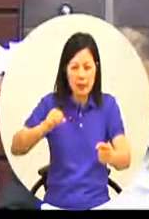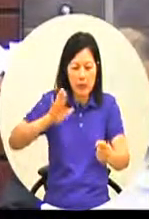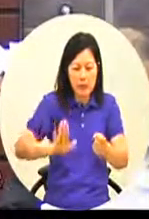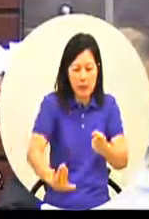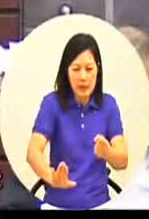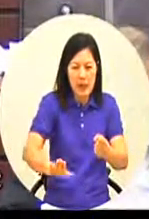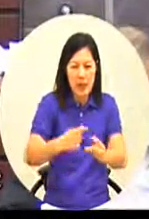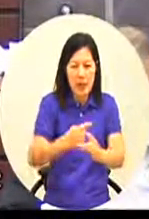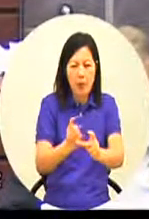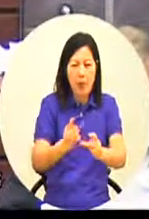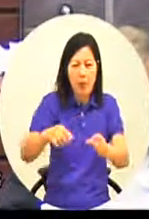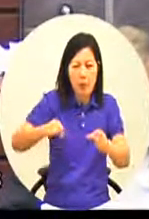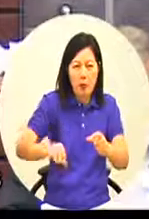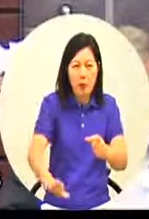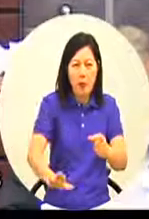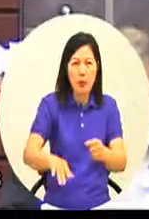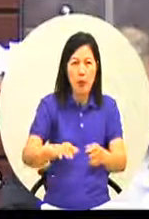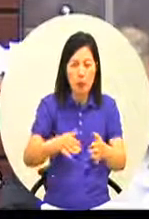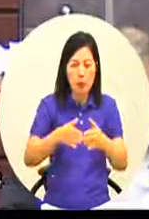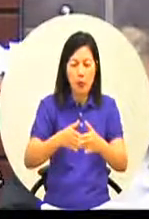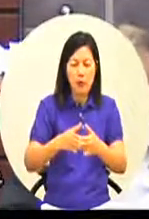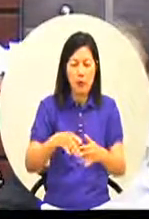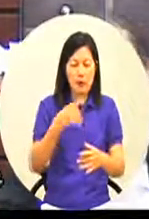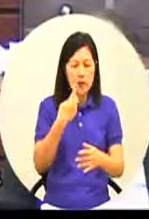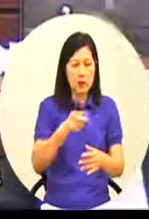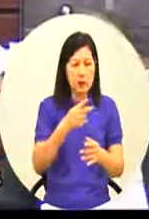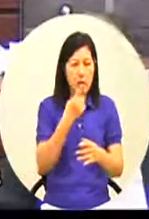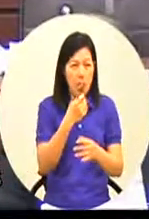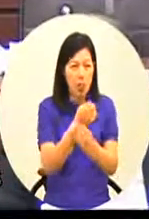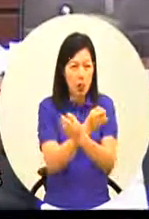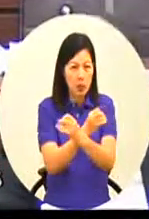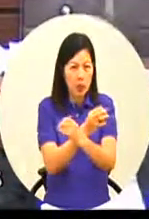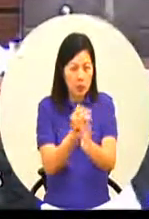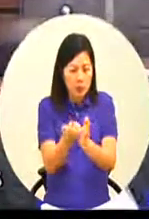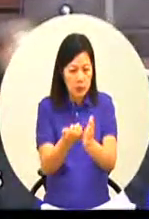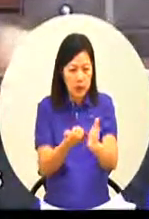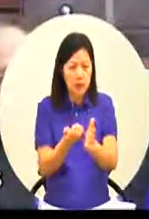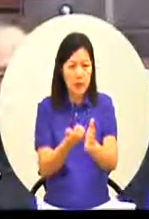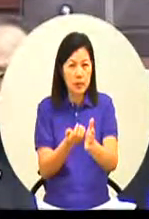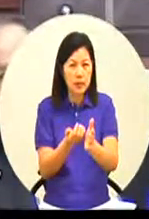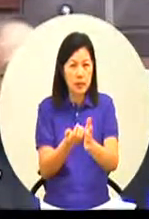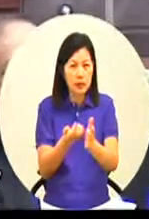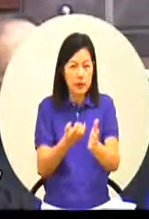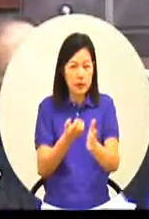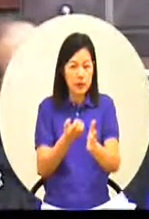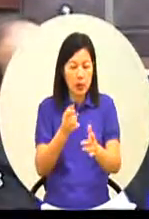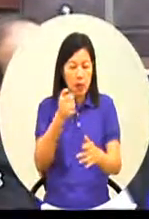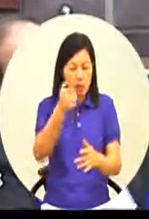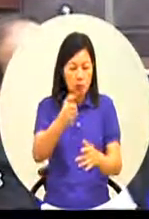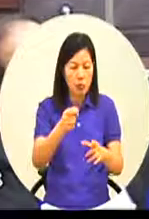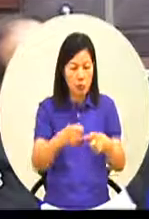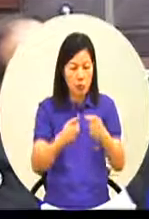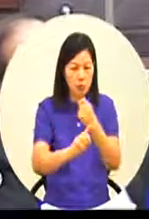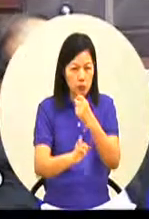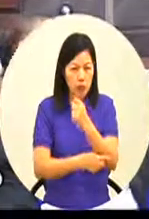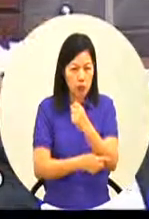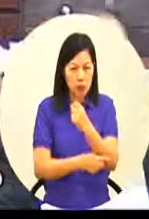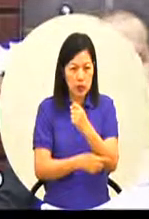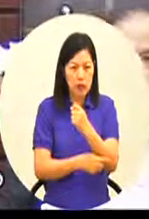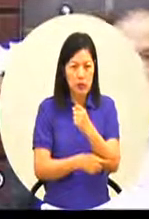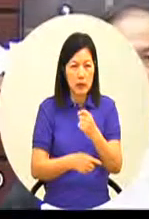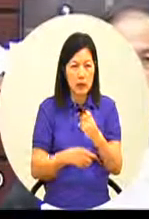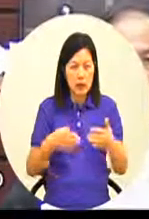嘛。所以以尤其是在红绿灯的前面就是前50公尺的左右，车侧的都非